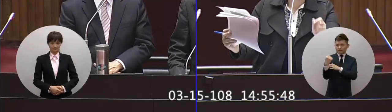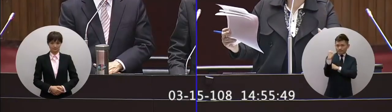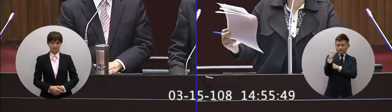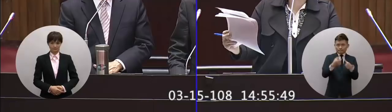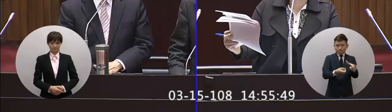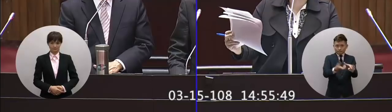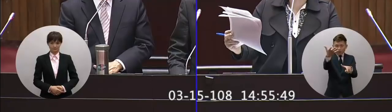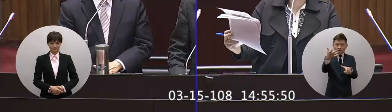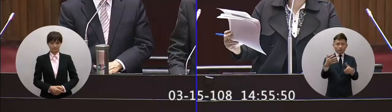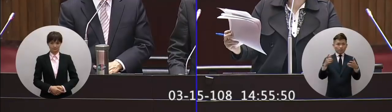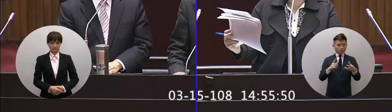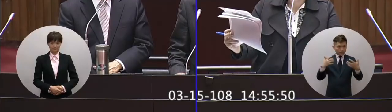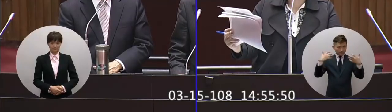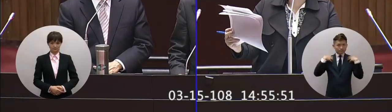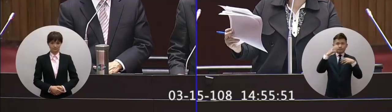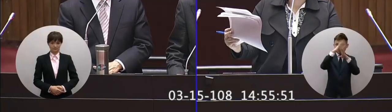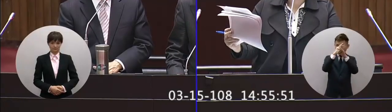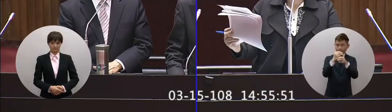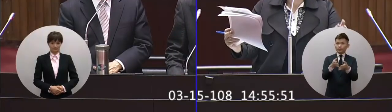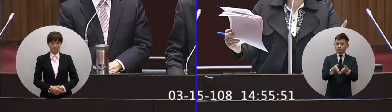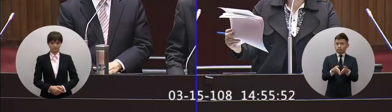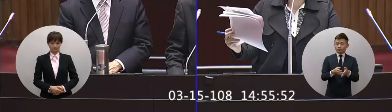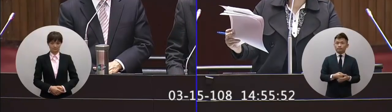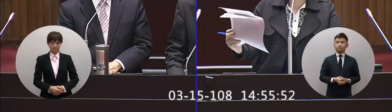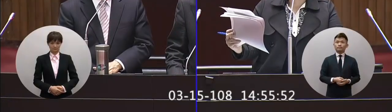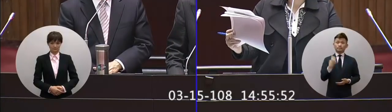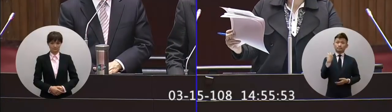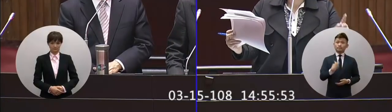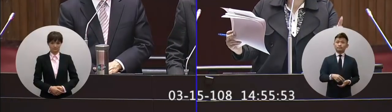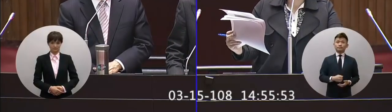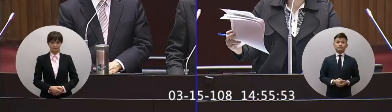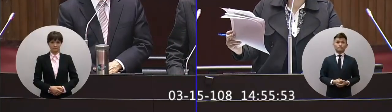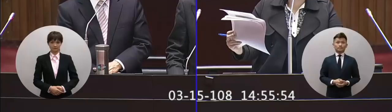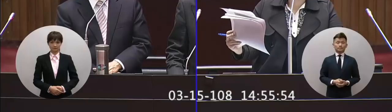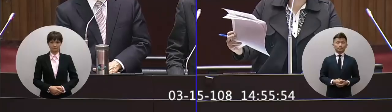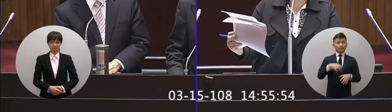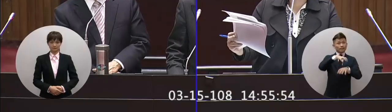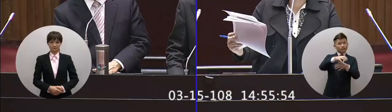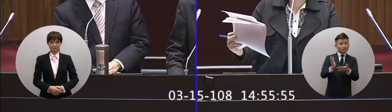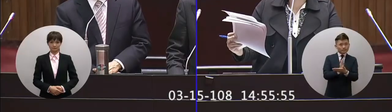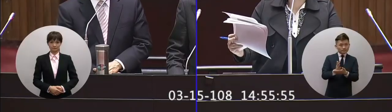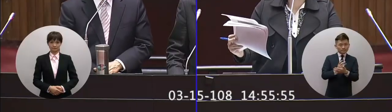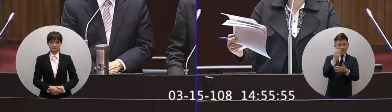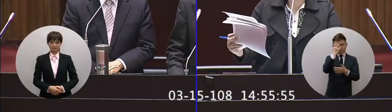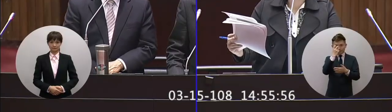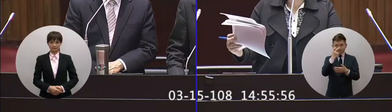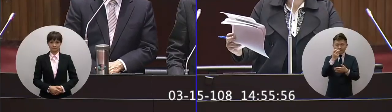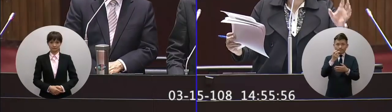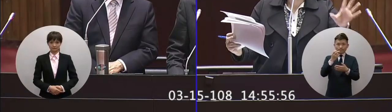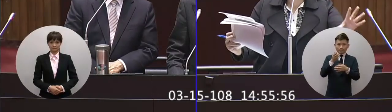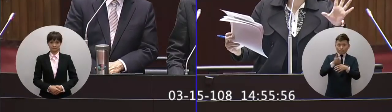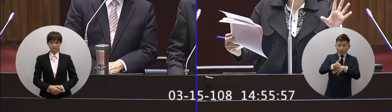公开跟调查的责任。还有，有关于这个环评审查结论的效